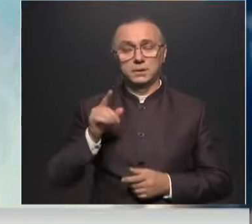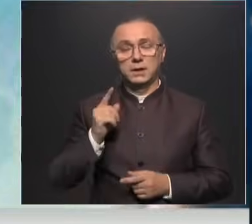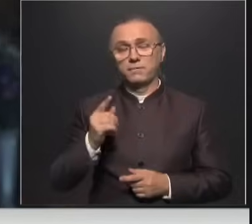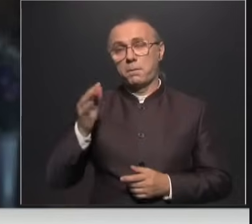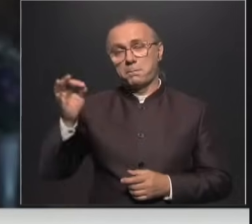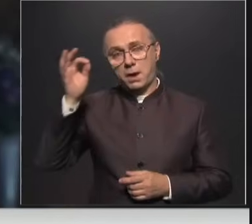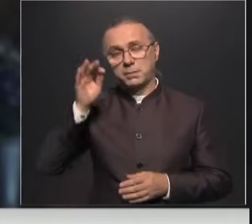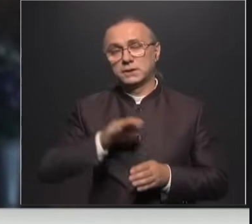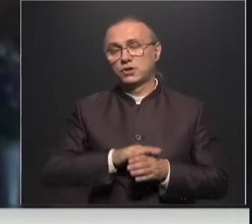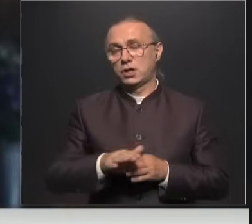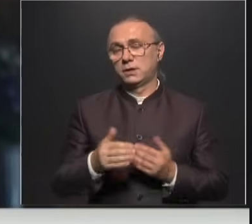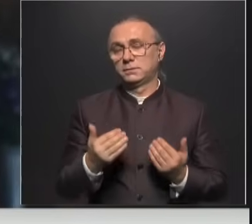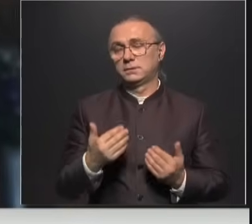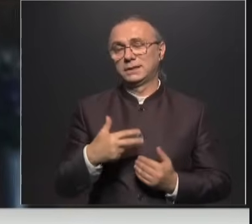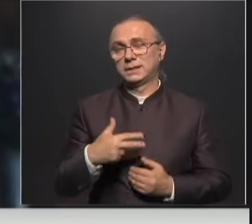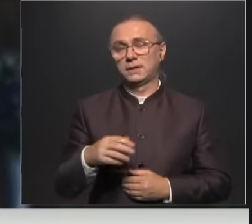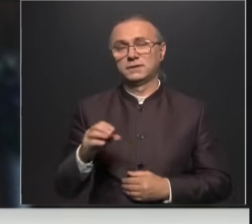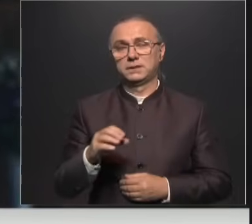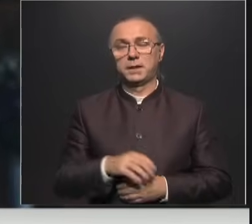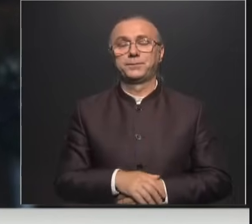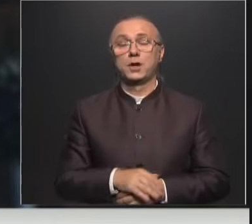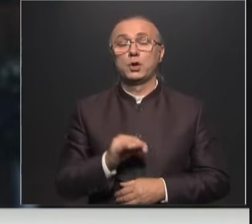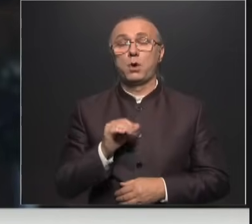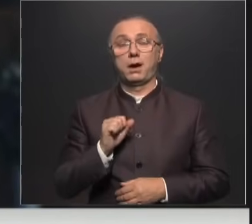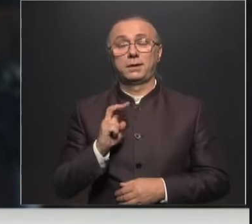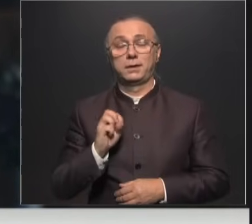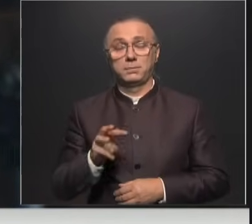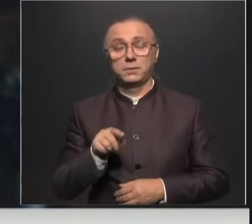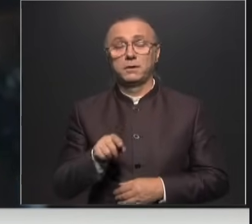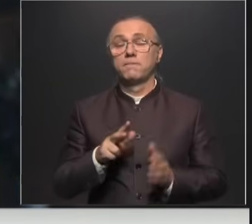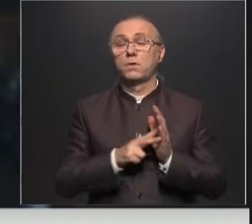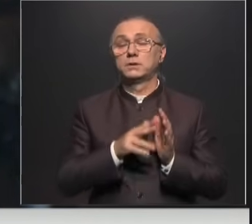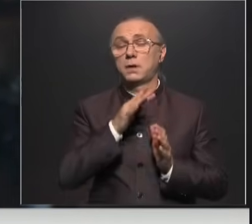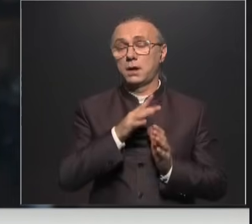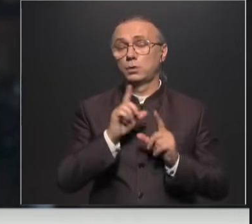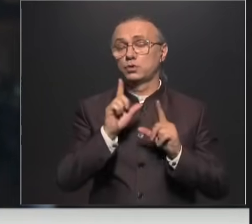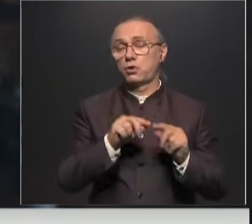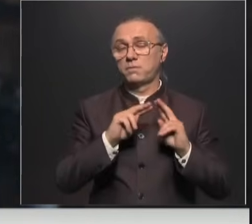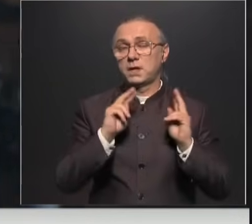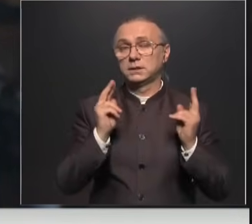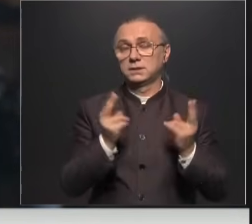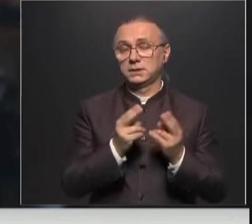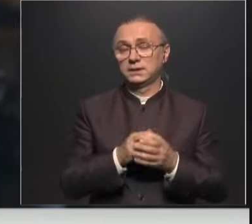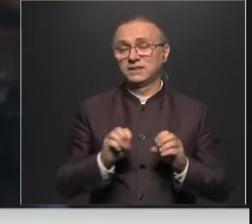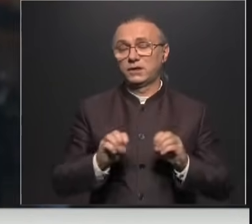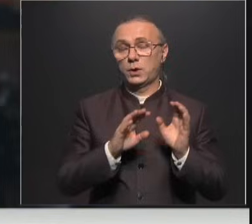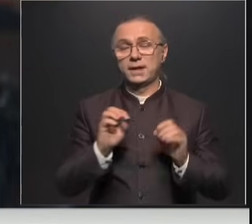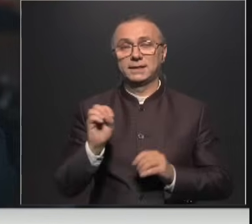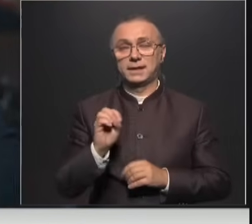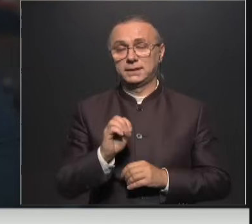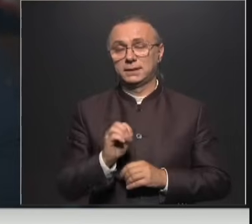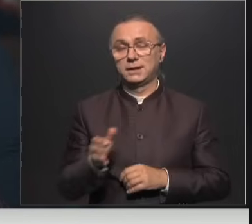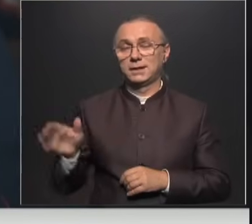сентября. Иоаким 8 лет ушел в монастырь святой Екатерины, что на Синае, а в 20 лет принял